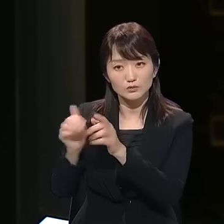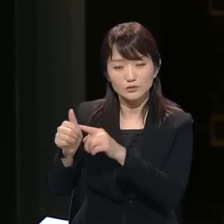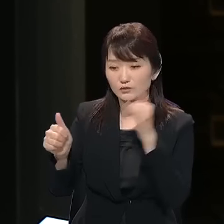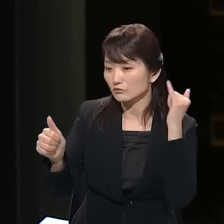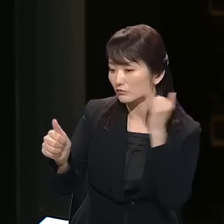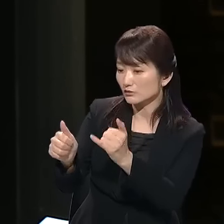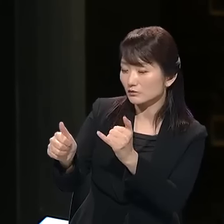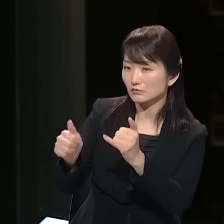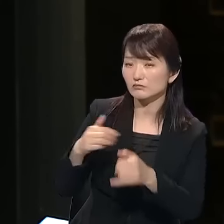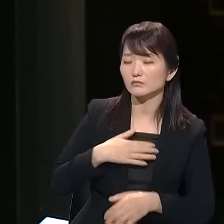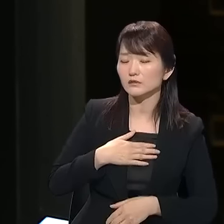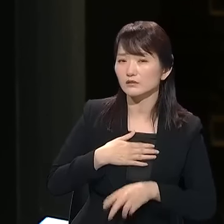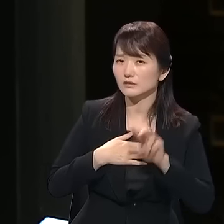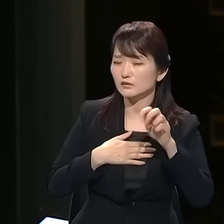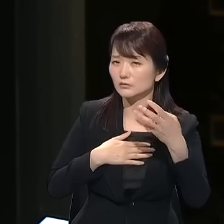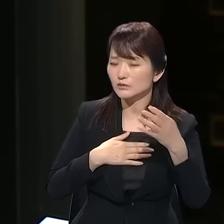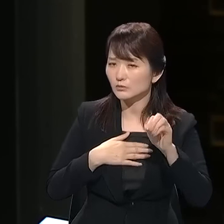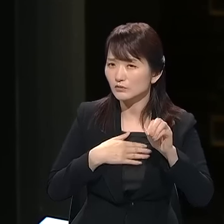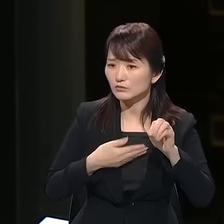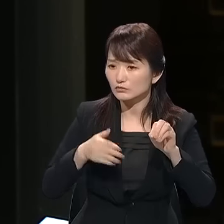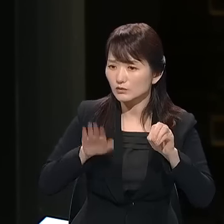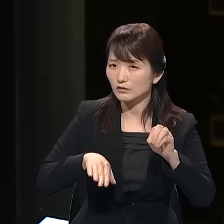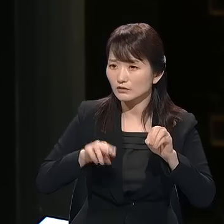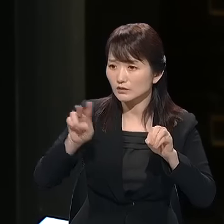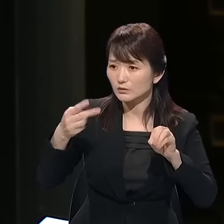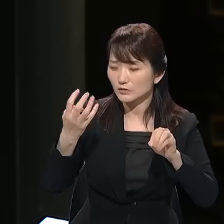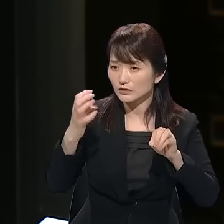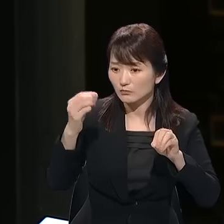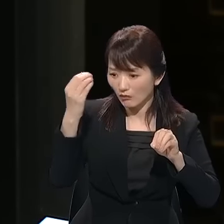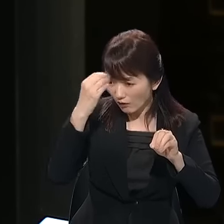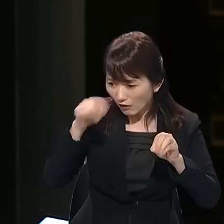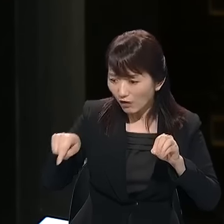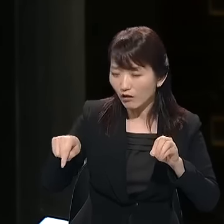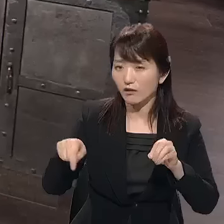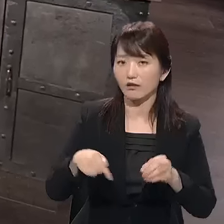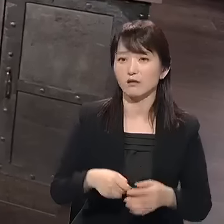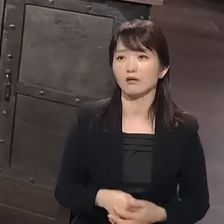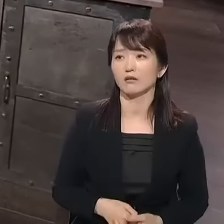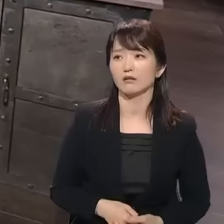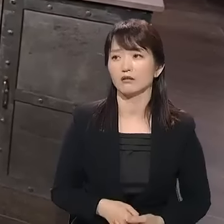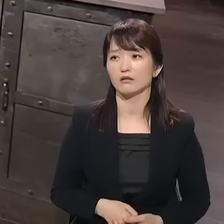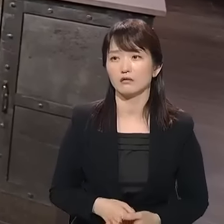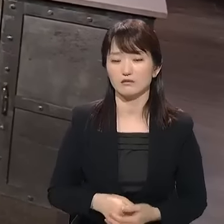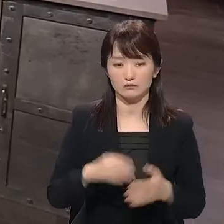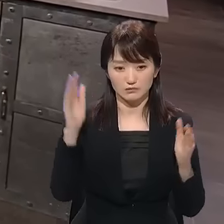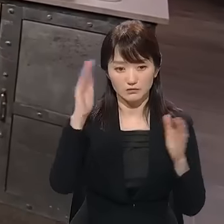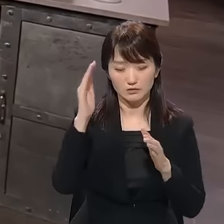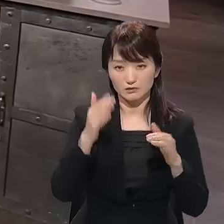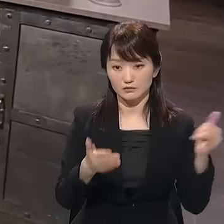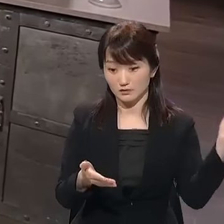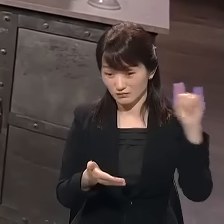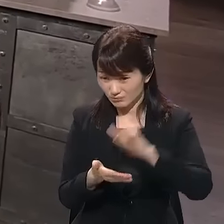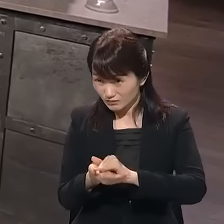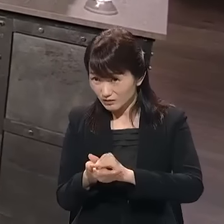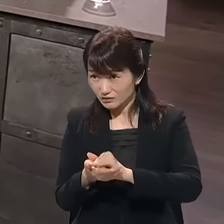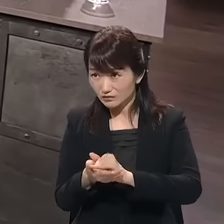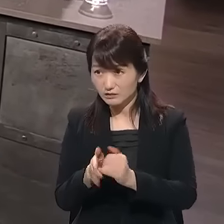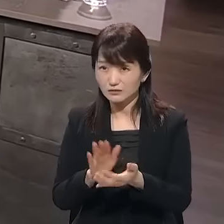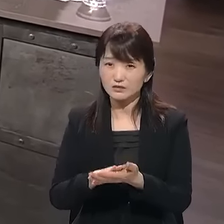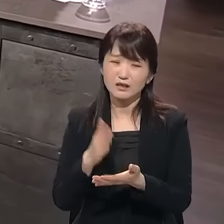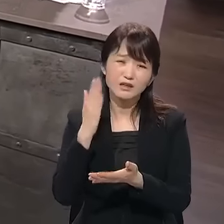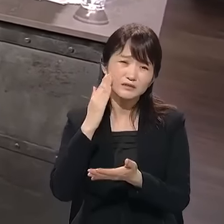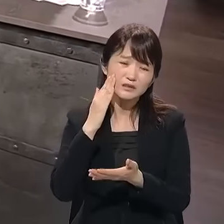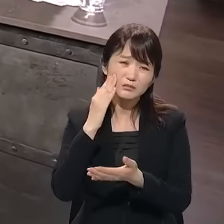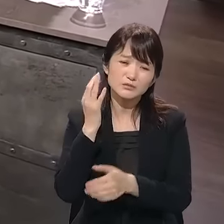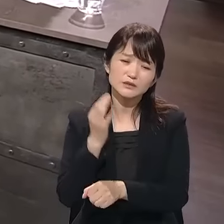이게 240만 원. 이게 뭐냐고요? 아니 그렇죠. 학생들이 와가지고 240만 원어치 화장품을 산다는 게